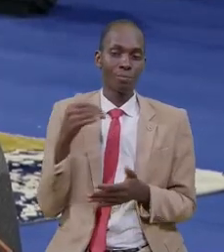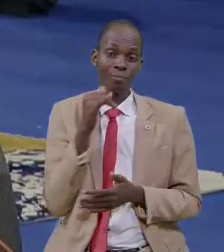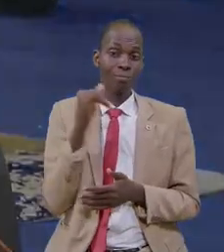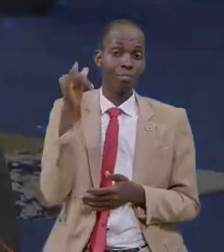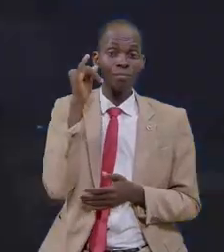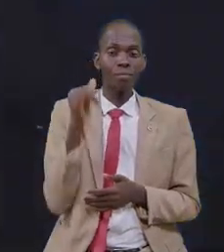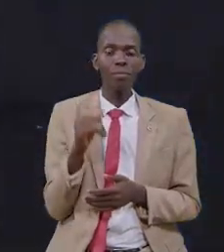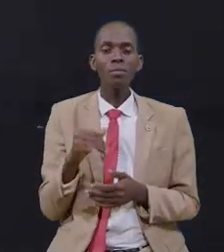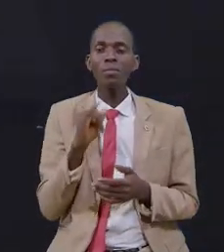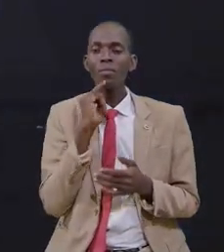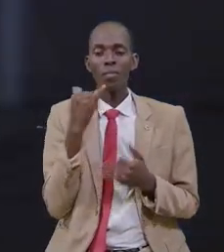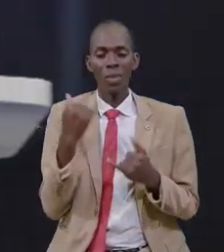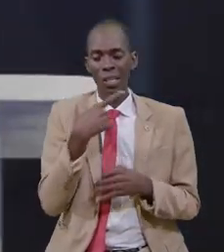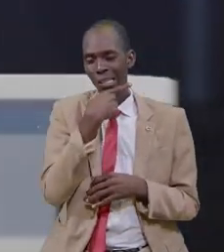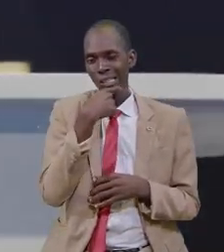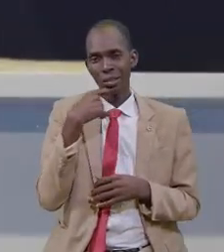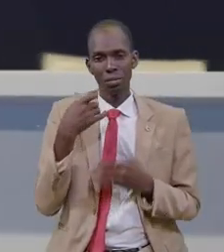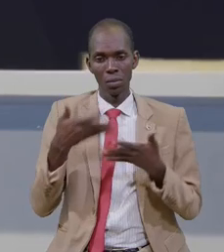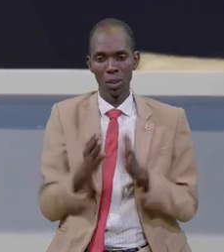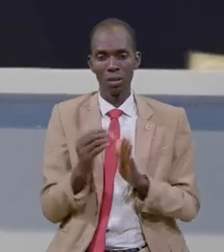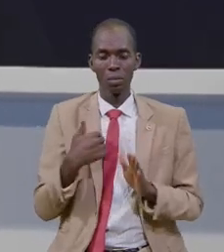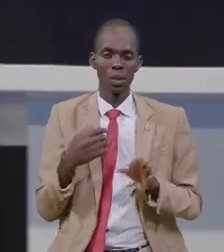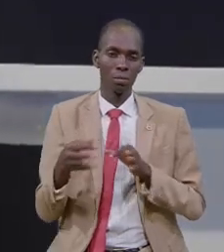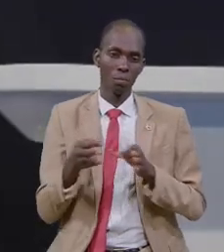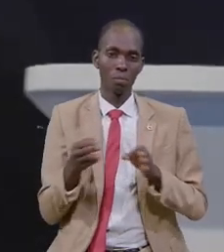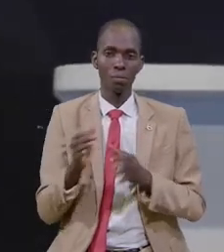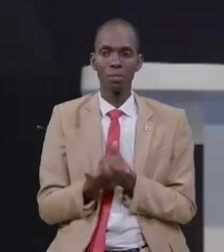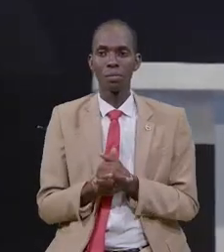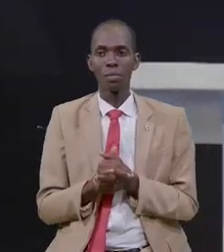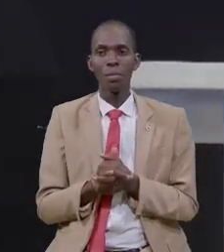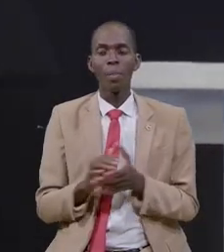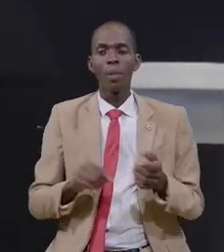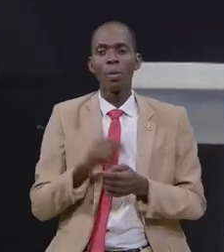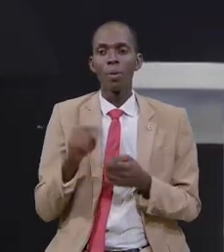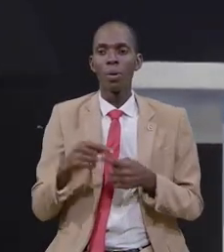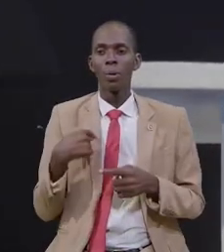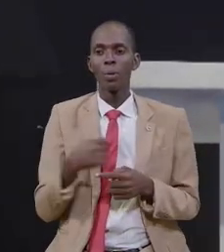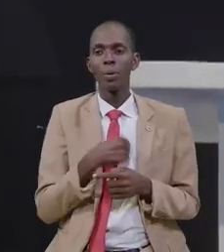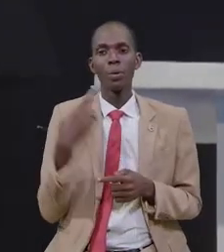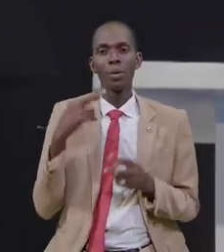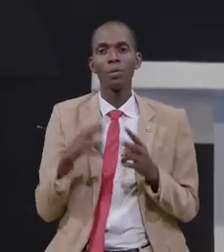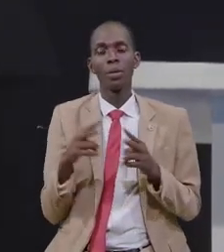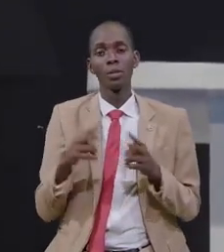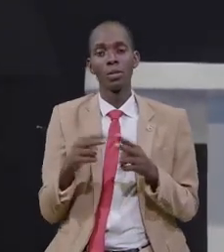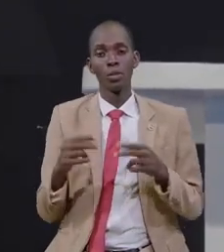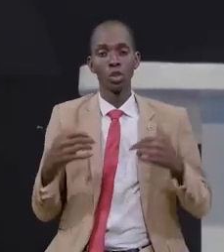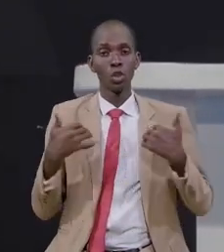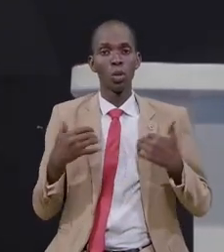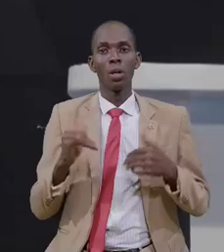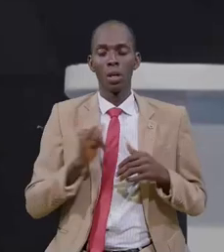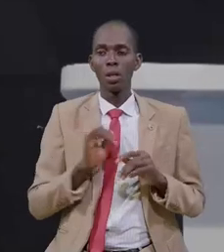a été desséché. Laissez-moi expliquer. Quand on était plus jeune, j'allais au champ